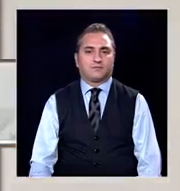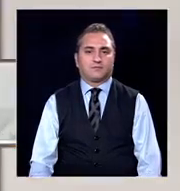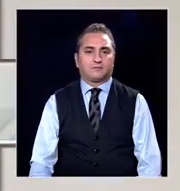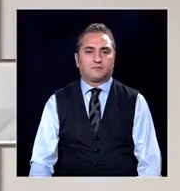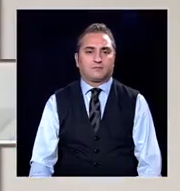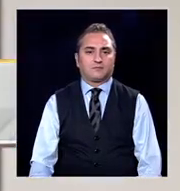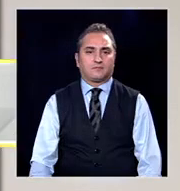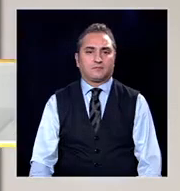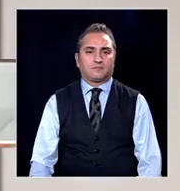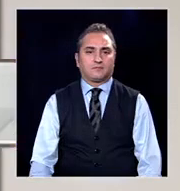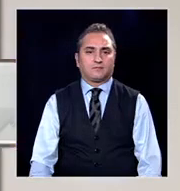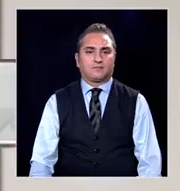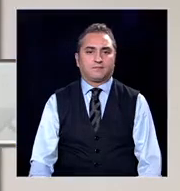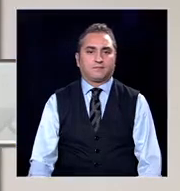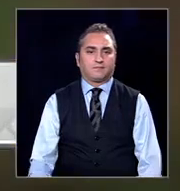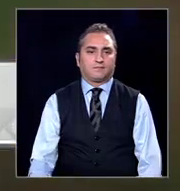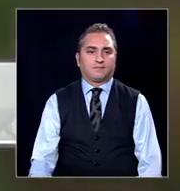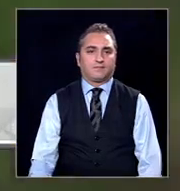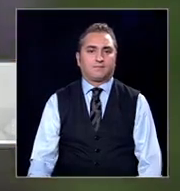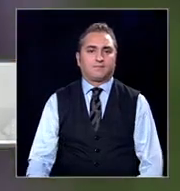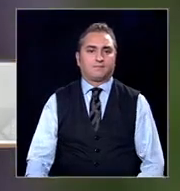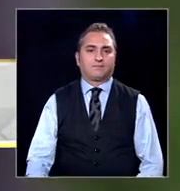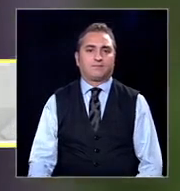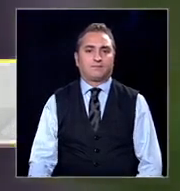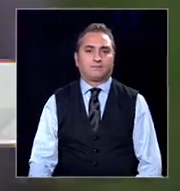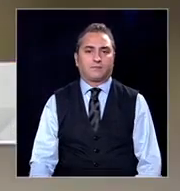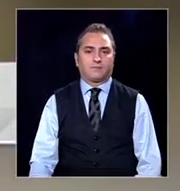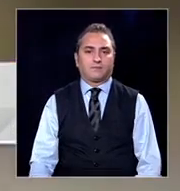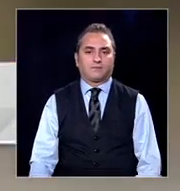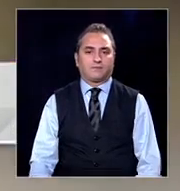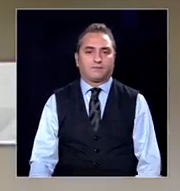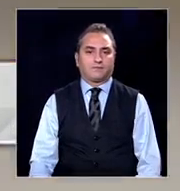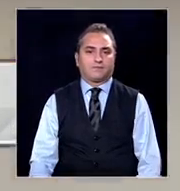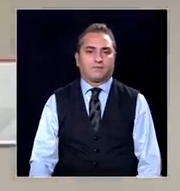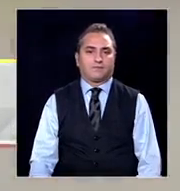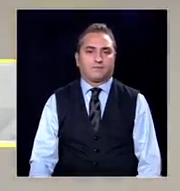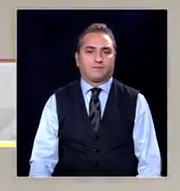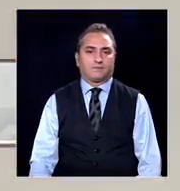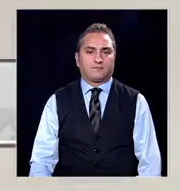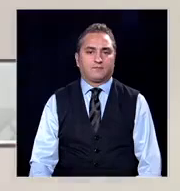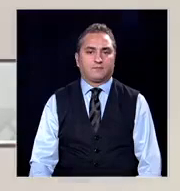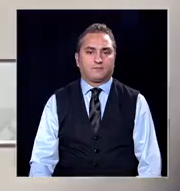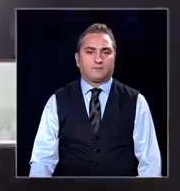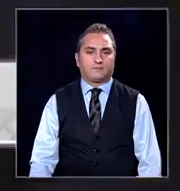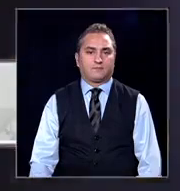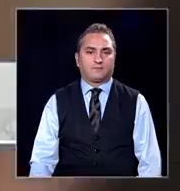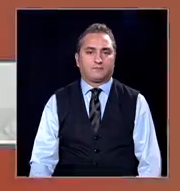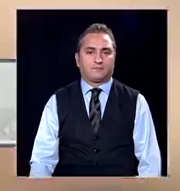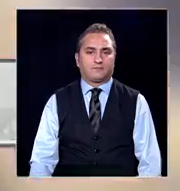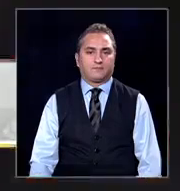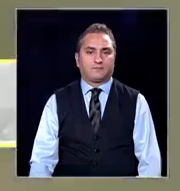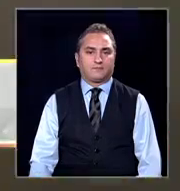İsmail amca basma, günah. Çekiyor, bizim sıkıldım ana. Onu kırarım seninle. Kır kafana, kır. Kır